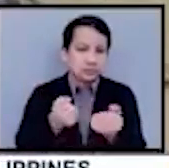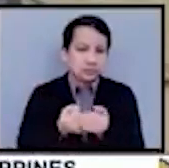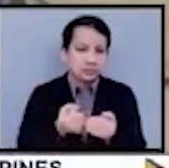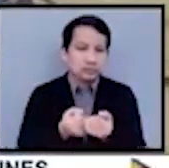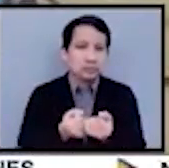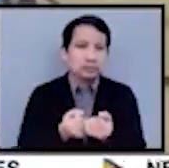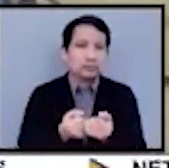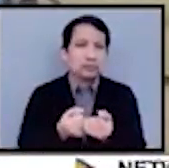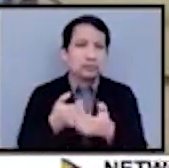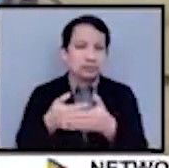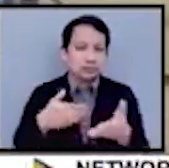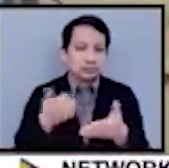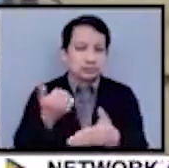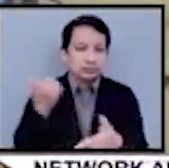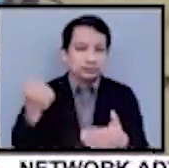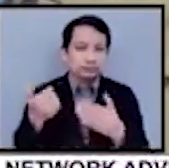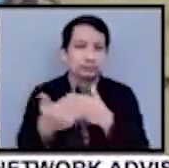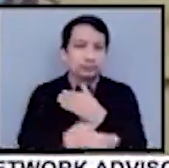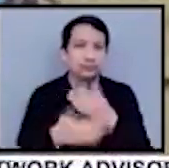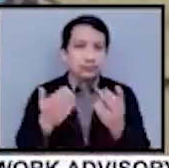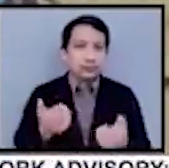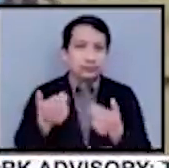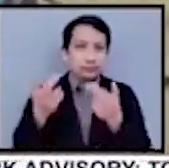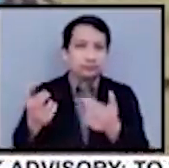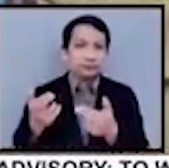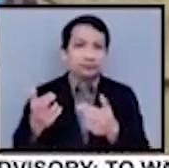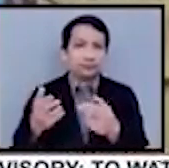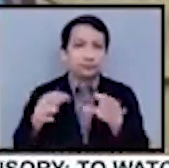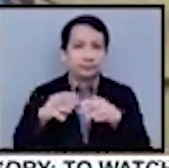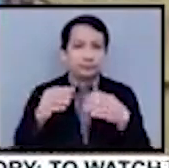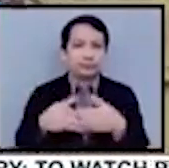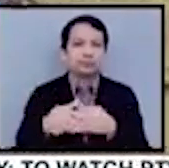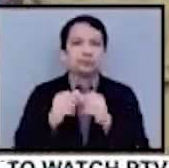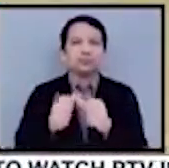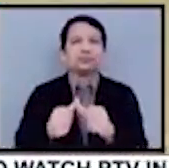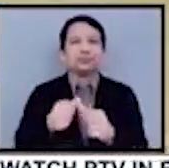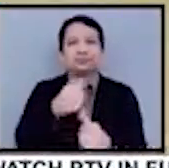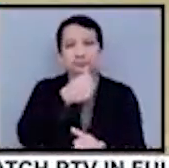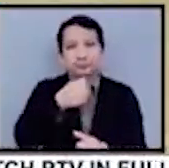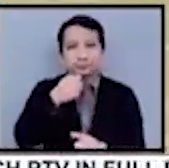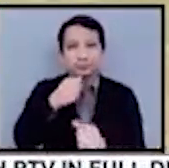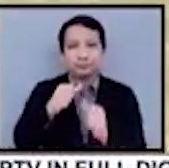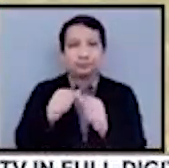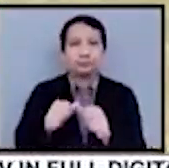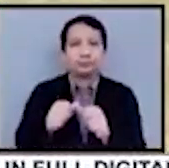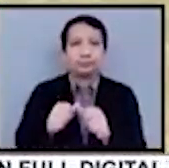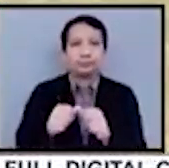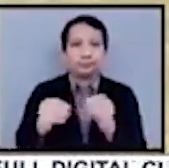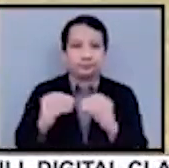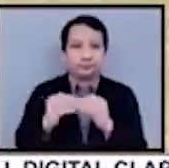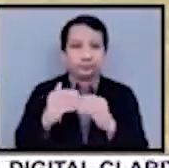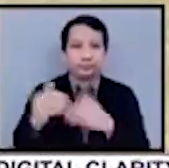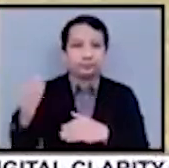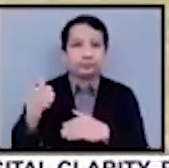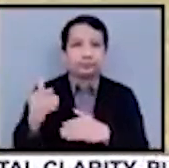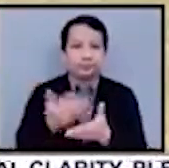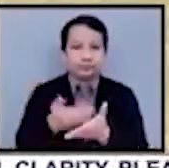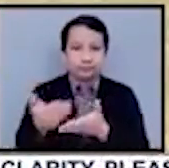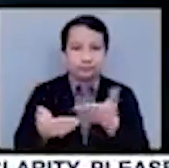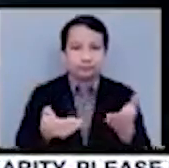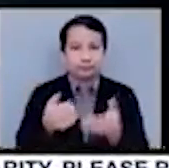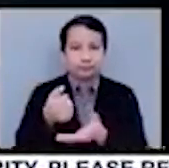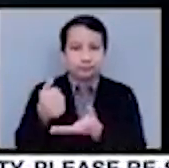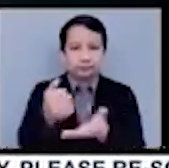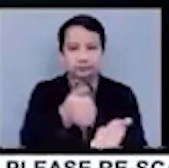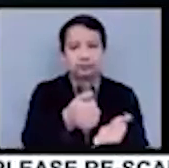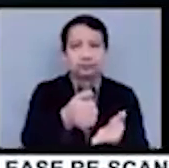bansa. Inirerekomenda naman ng samahang industriya ng agrikultura na pagbutihin ang pagbibigay ng ayuda sa mga